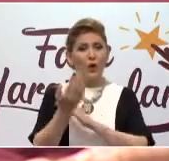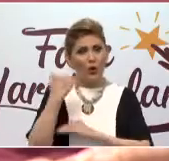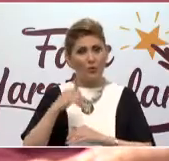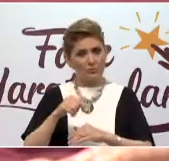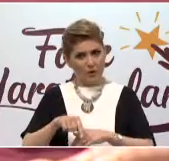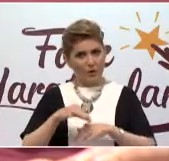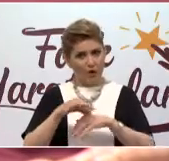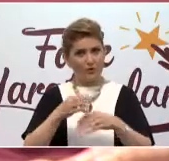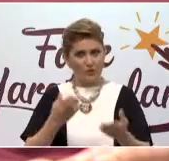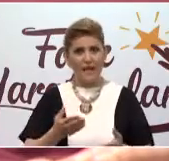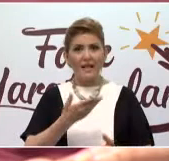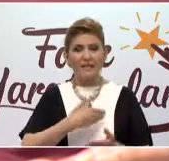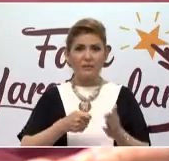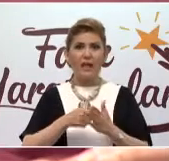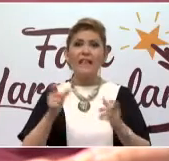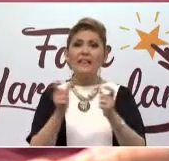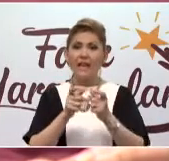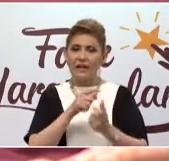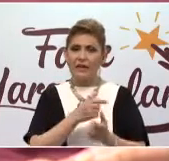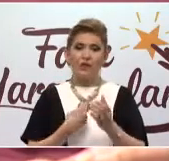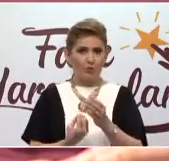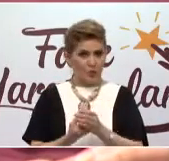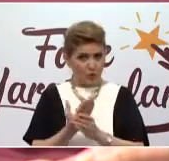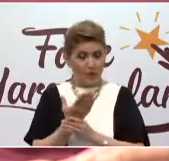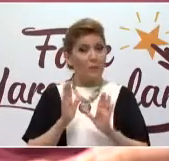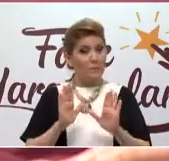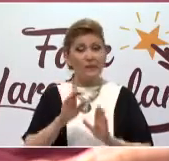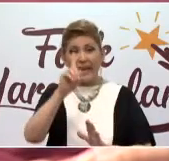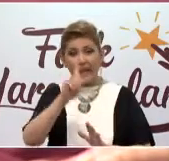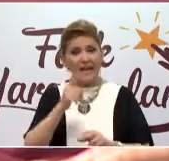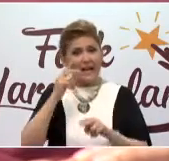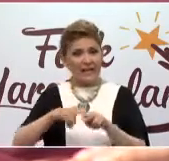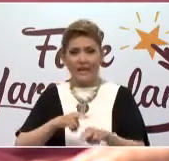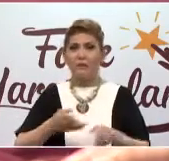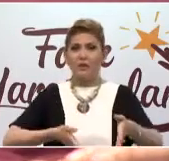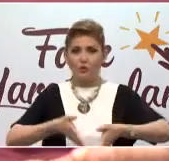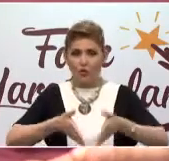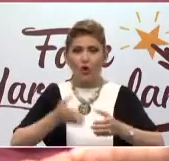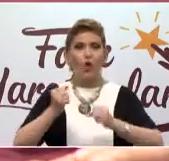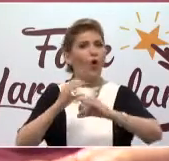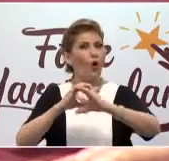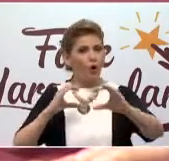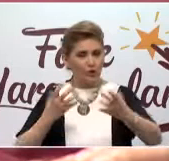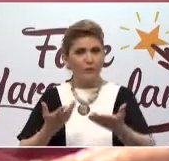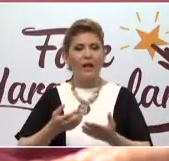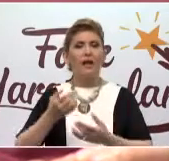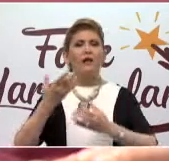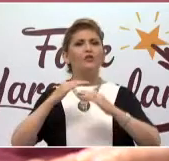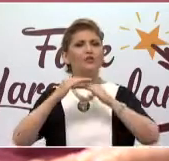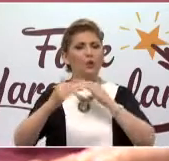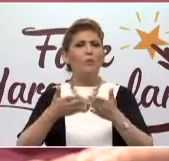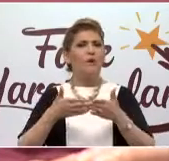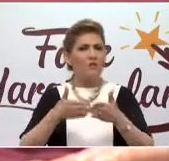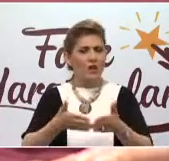biriyiz. Sevgili Maggie Moore'la bu derneği beraber kurduk. Ama ilk denemeleri sokakta, otobüs olsun, toplu taşıma daha doğrusu,